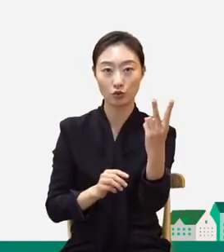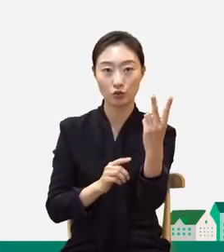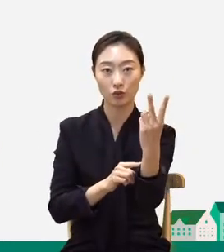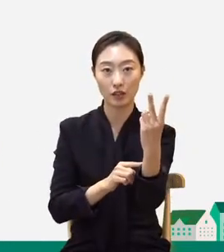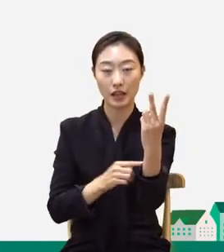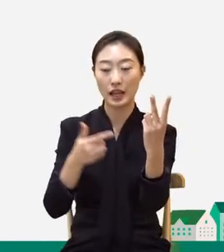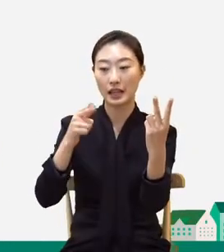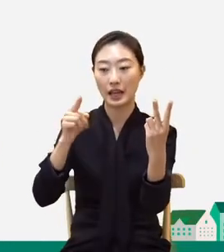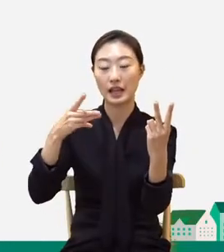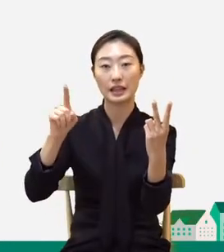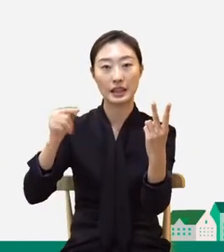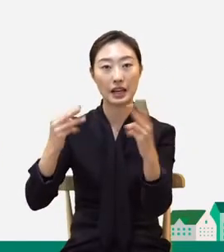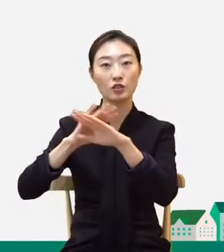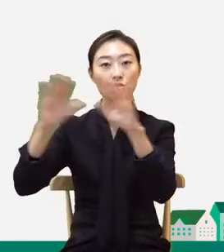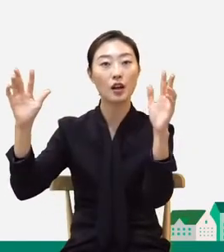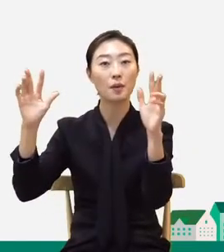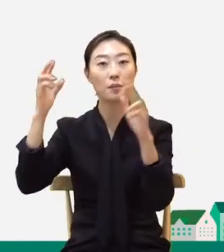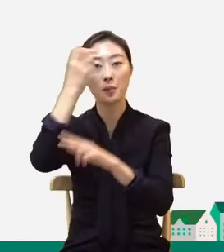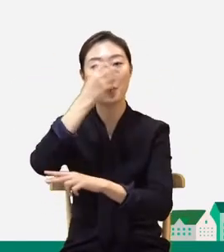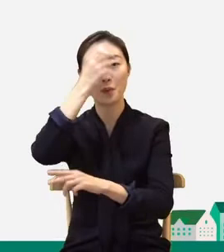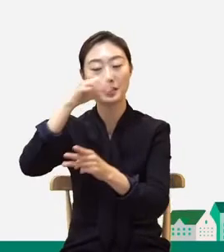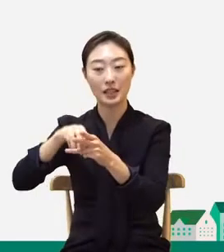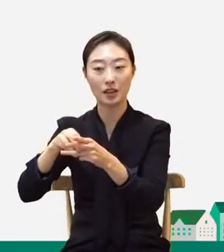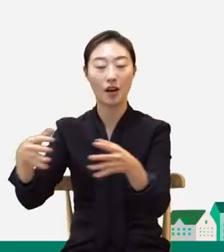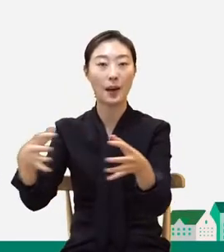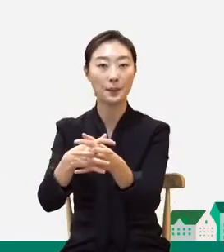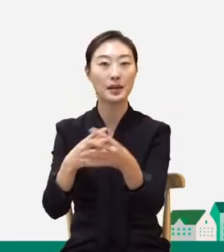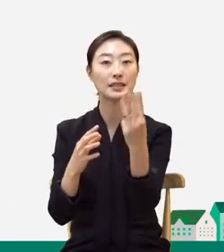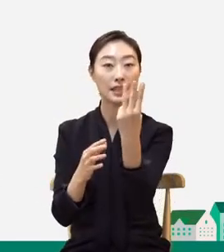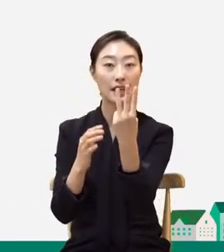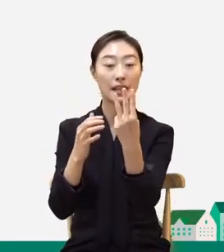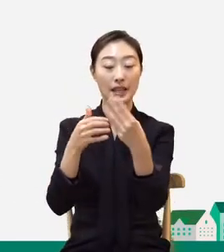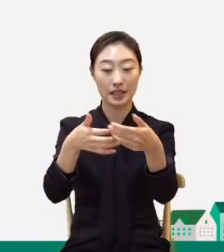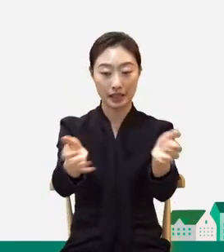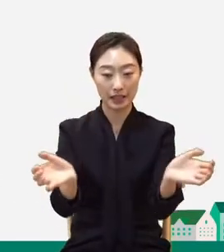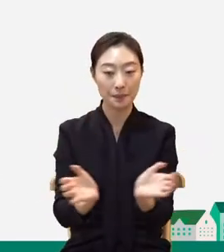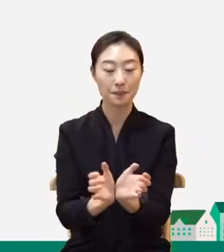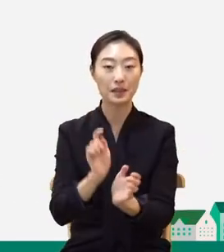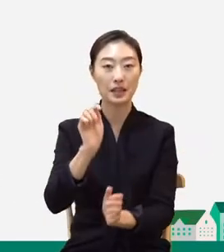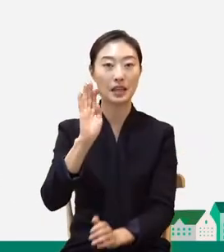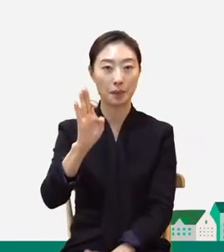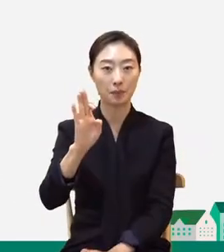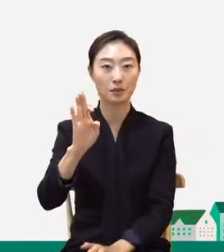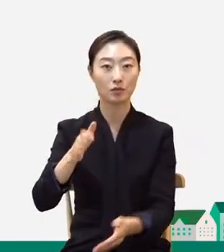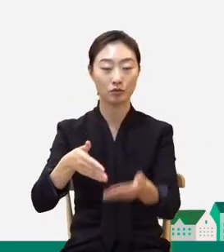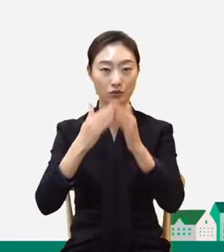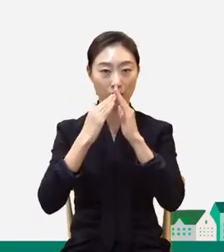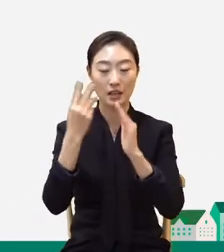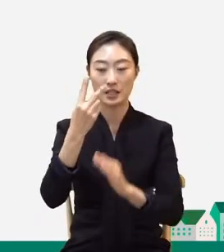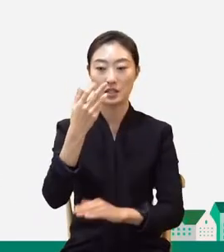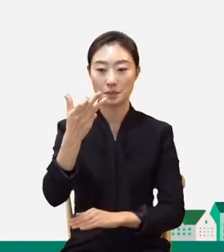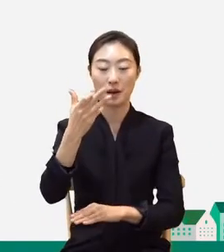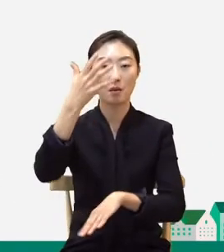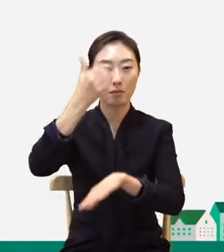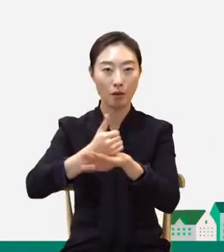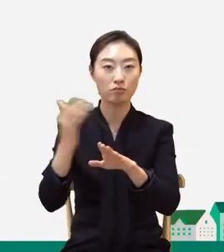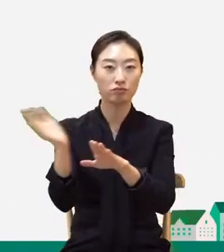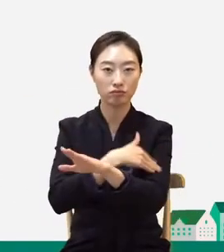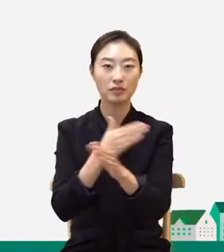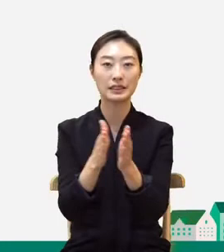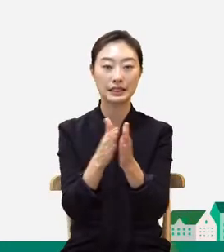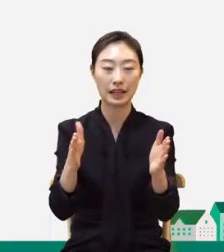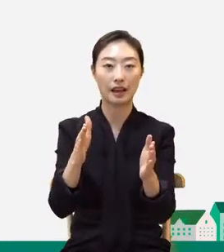낮활동 지원센터, 주간보호센터 1곳이 참여를 해서 TF팀을 구성하고 18년도 말부터 진행을 한 바가